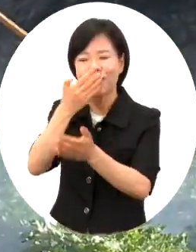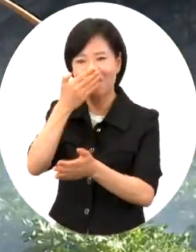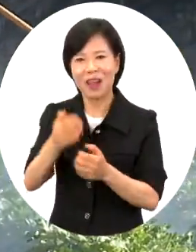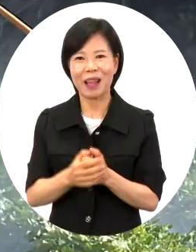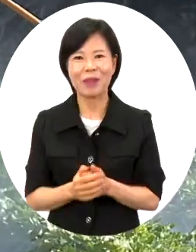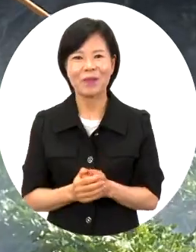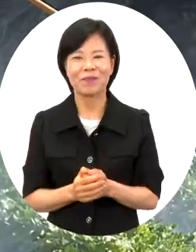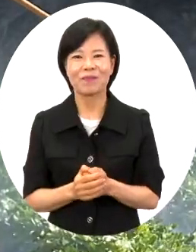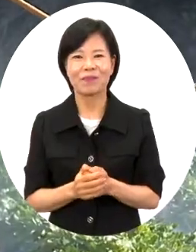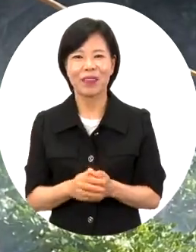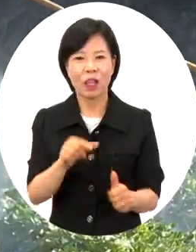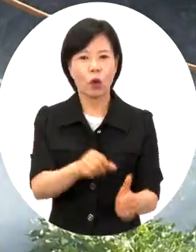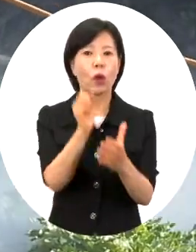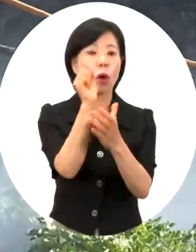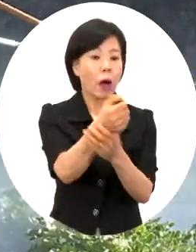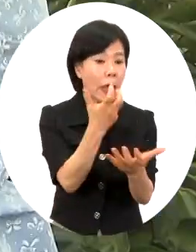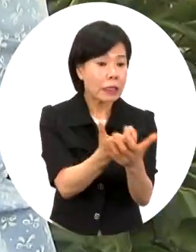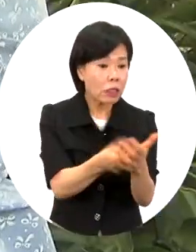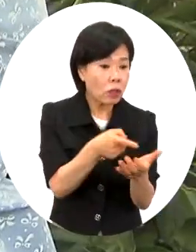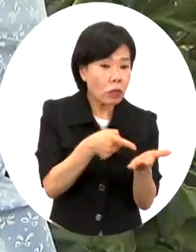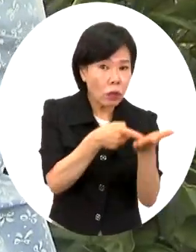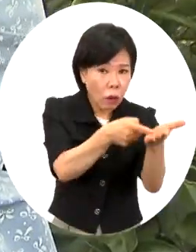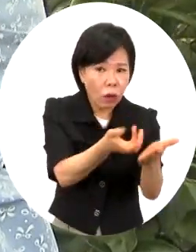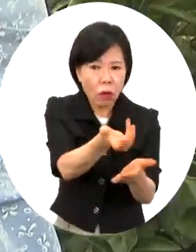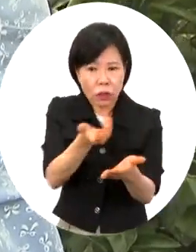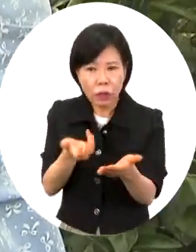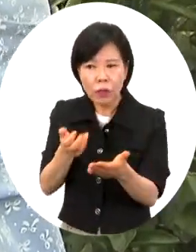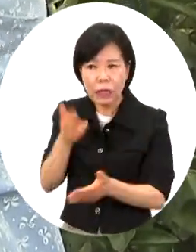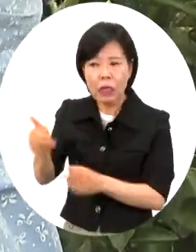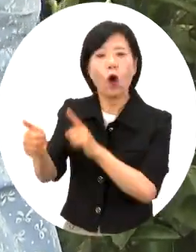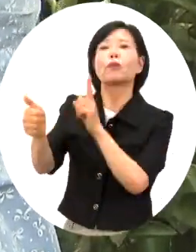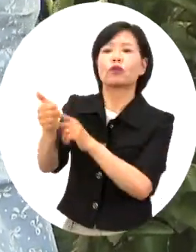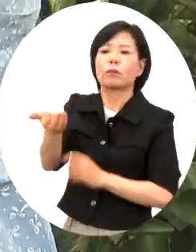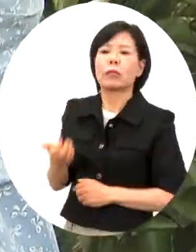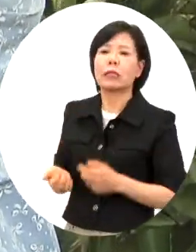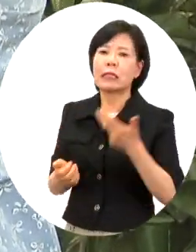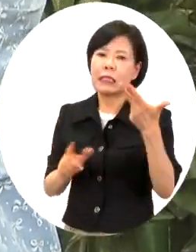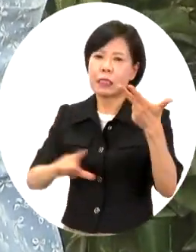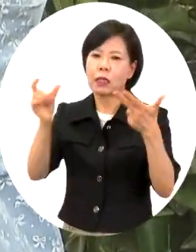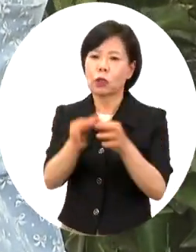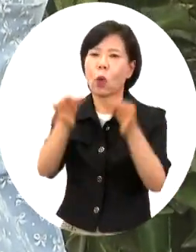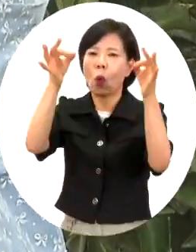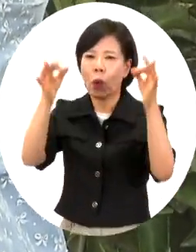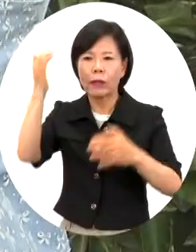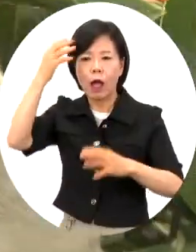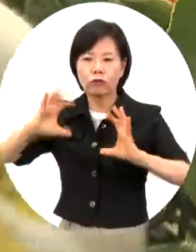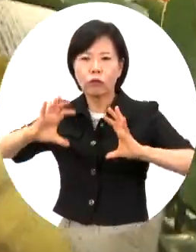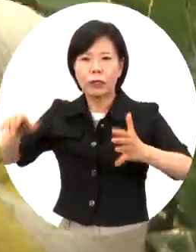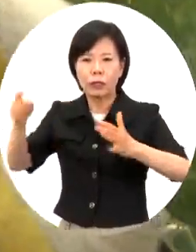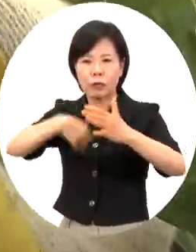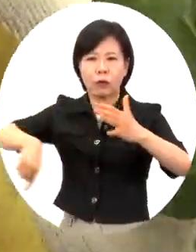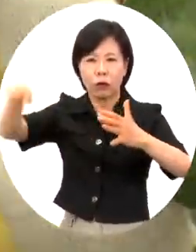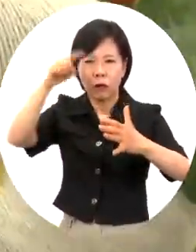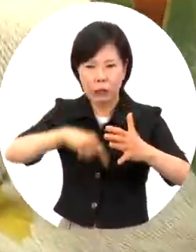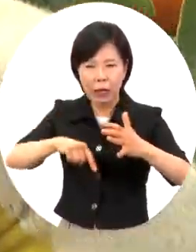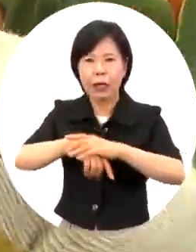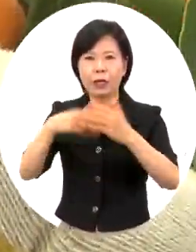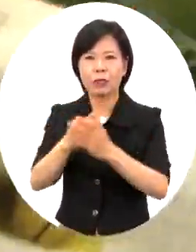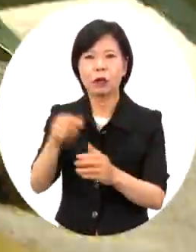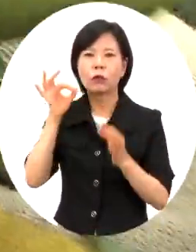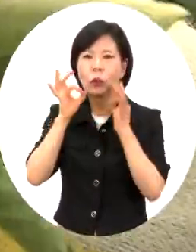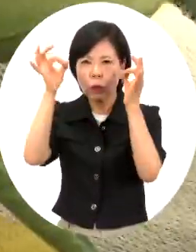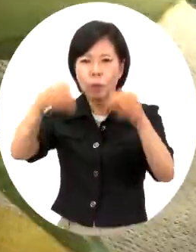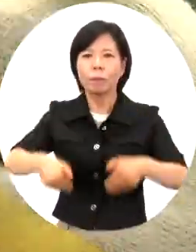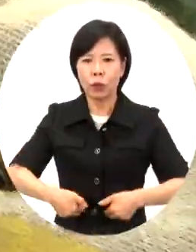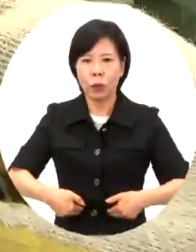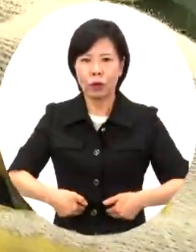통해 신청하면 되는데요. 고용허가 신청서 제출 전 사업주는 사전에 7일간 워크는 내국인 구인